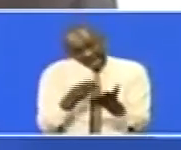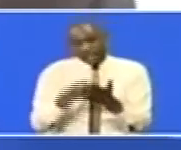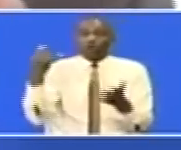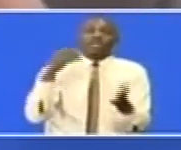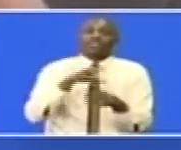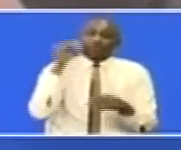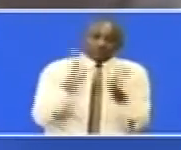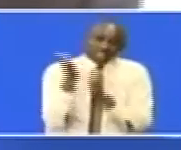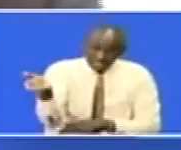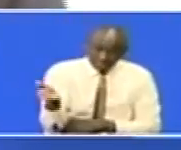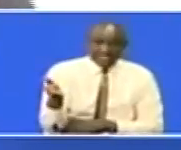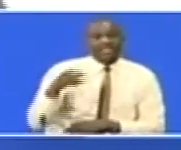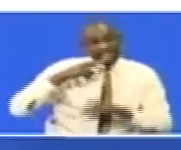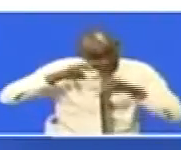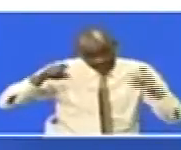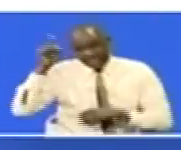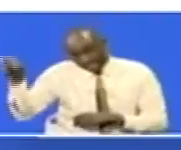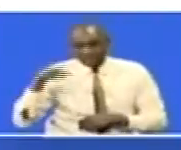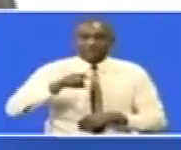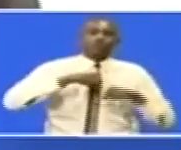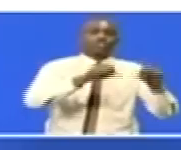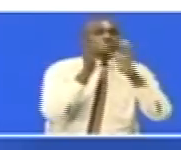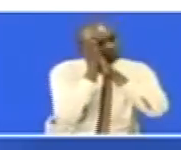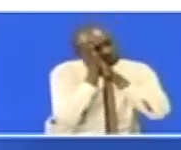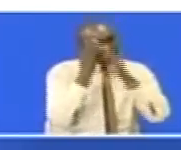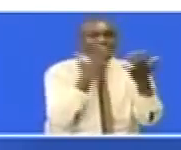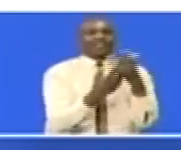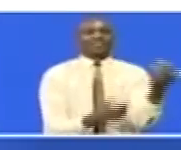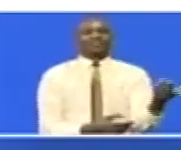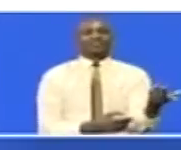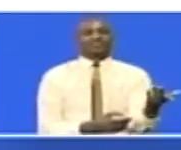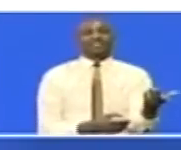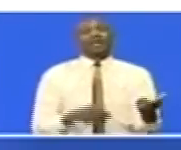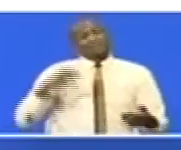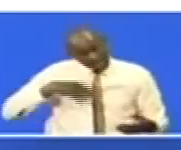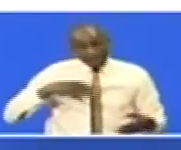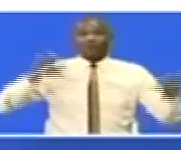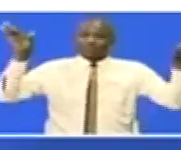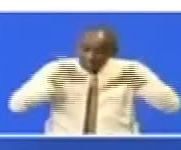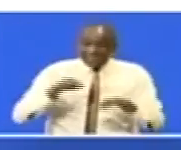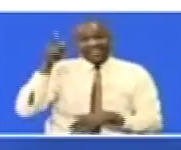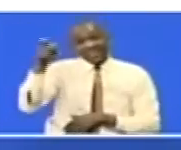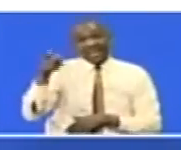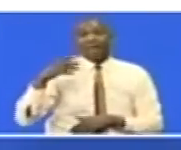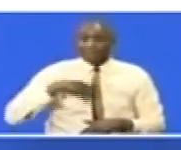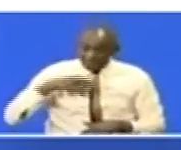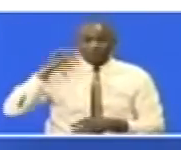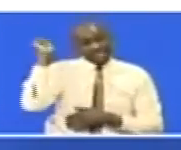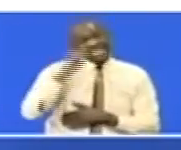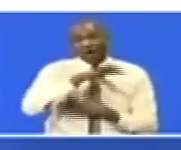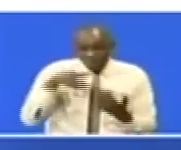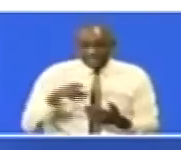niliongea na yeye akiwa anachunguzwa, wewe unalala kwa seli. Mtaona watu wa Rift Valley wote, watu wa Kenya